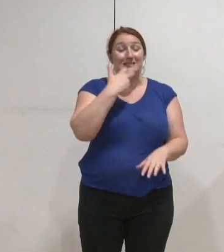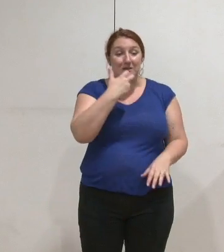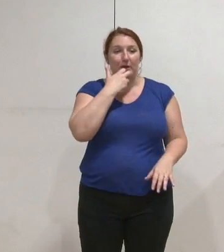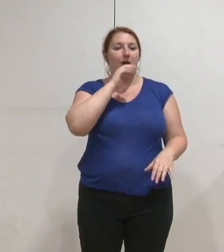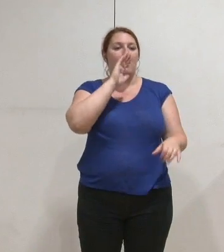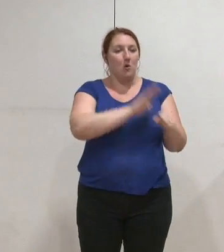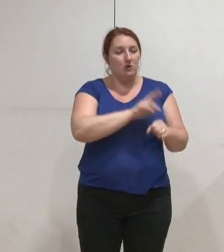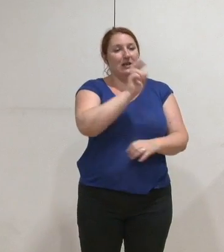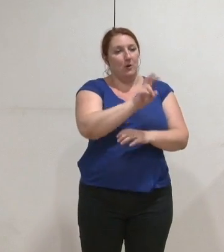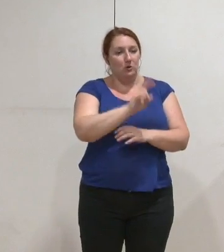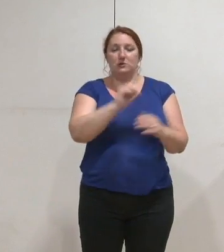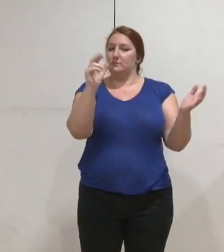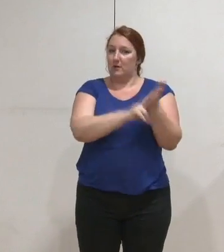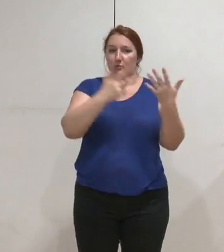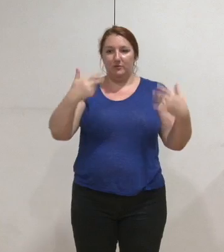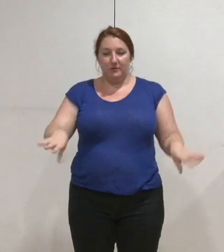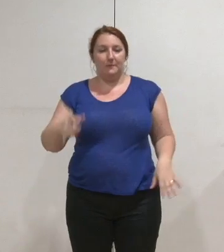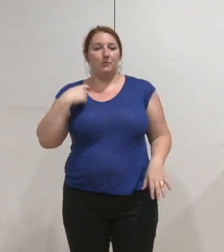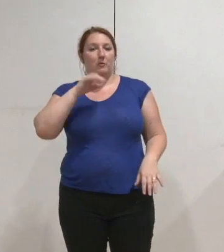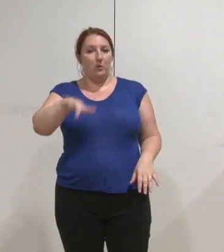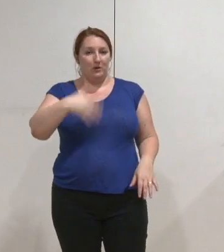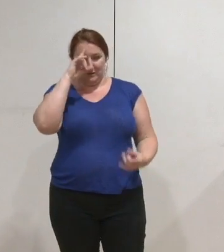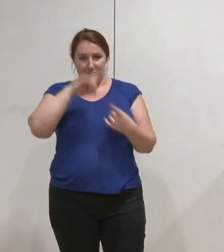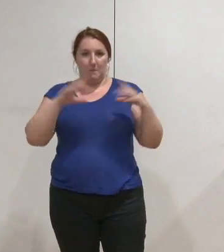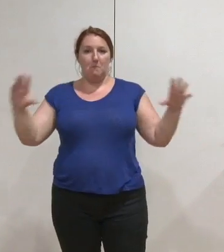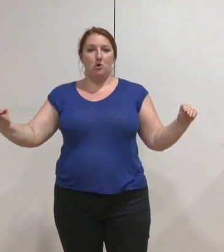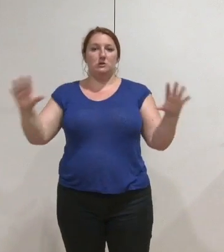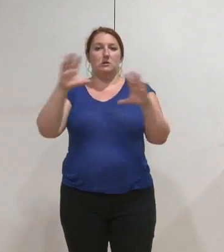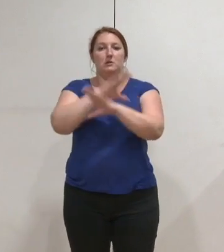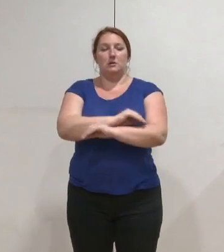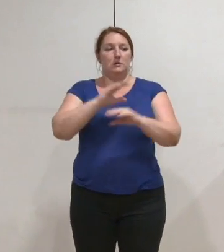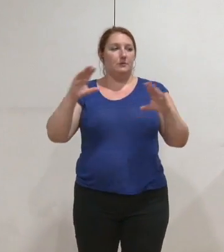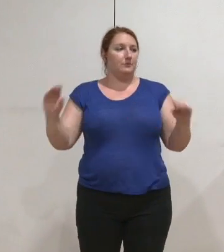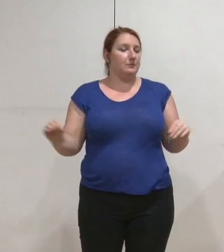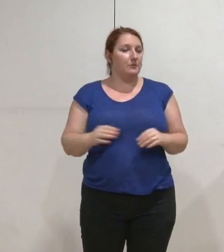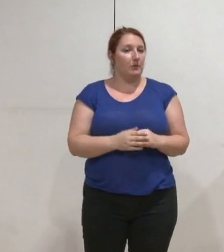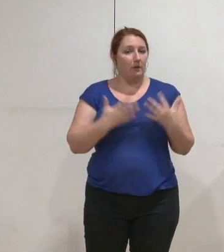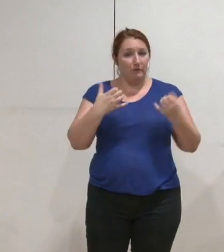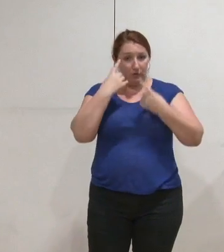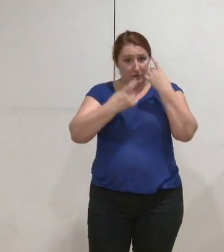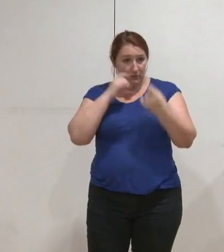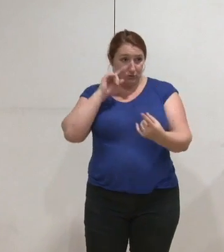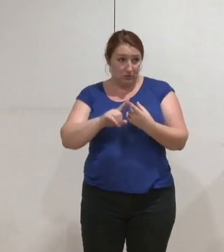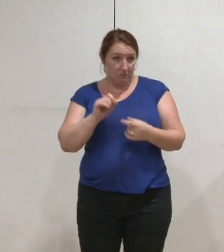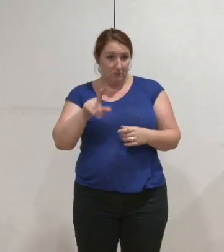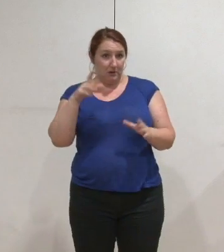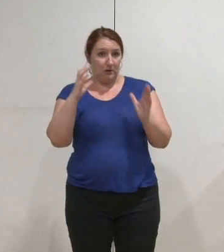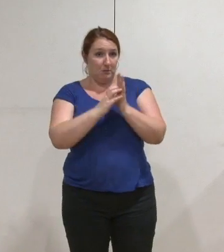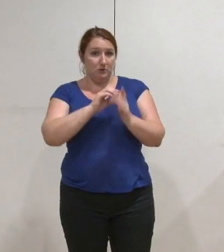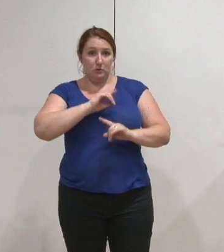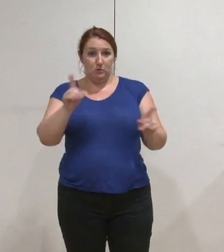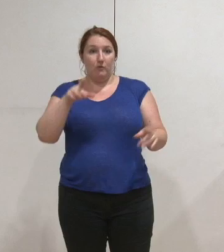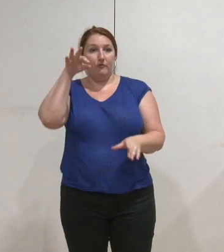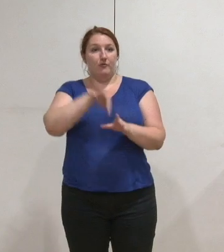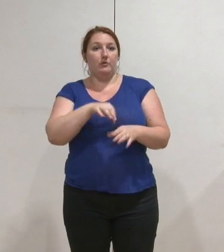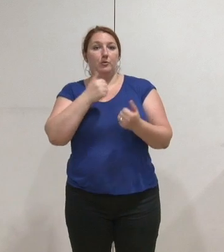15 porte sur des mouvements de poste y a-t-il des questions sur délibération non je la